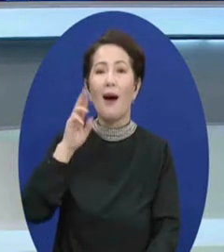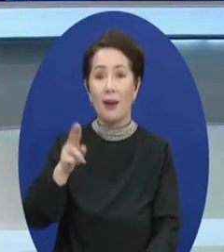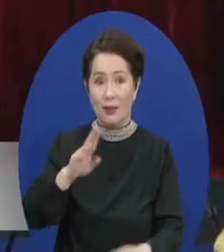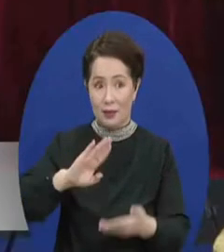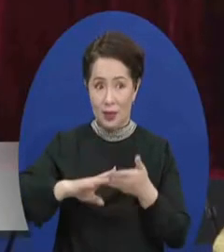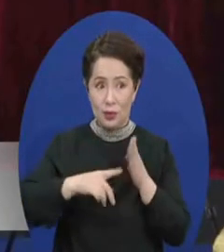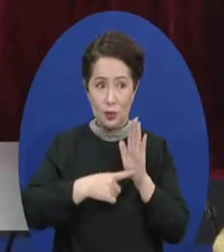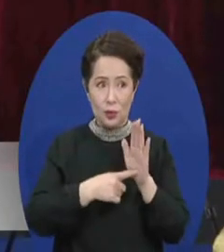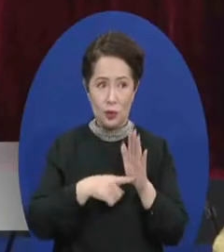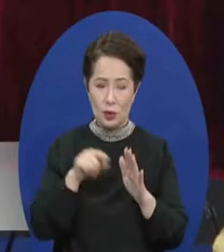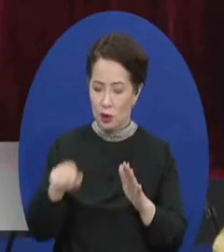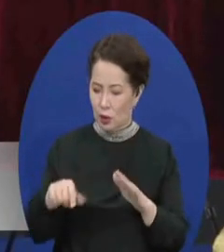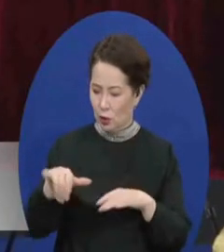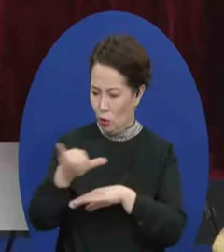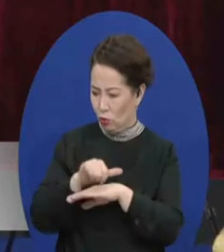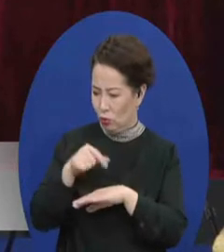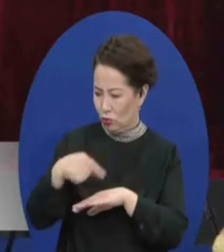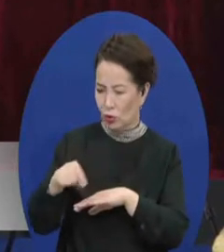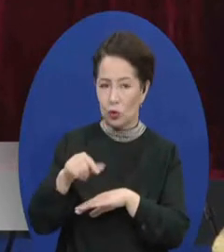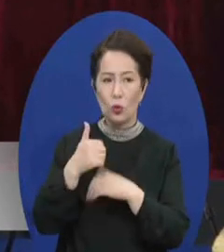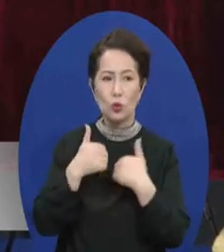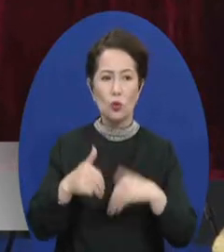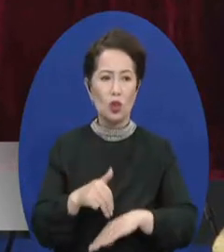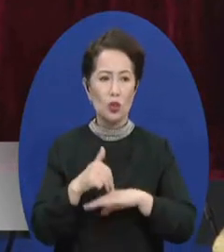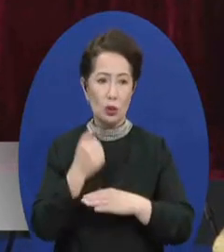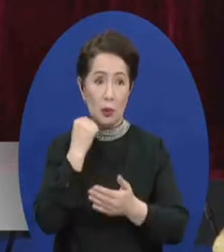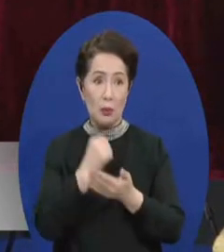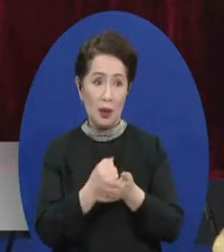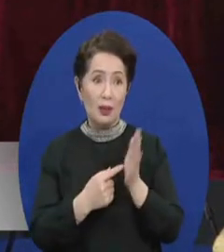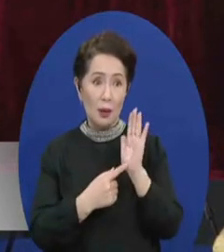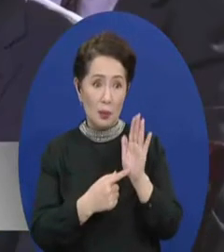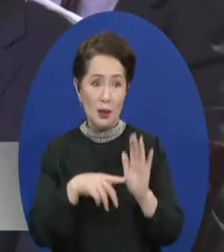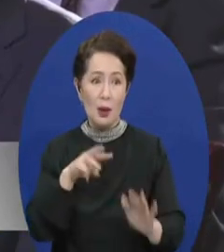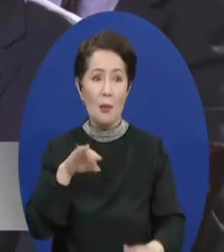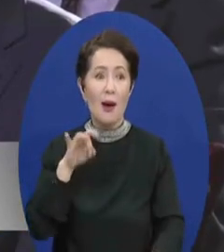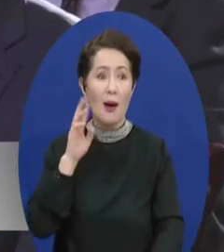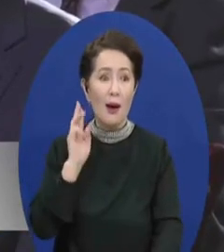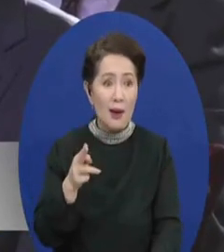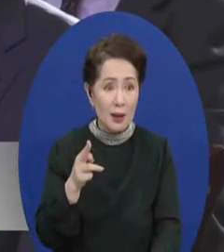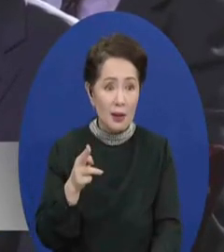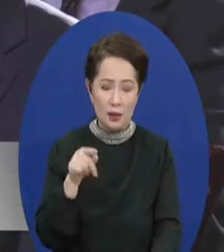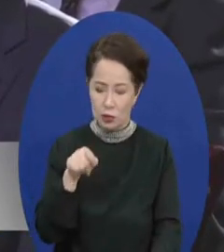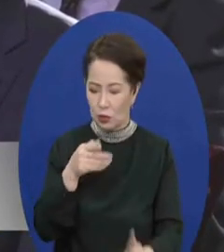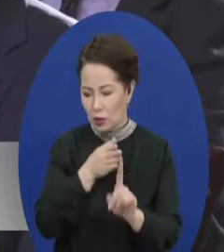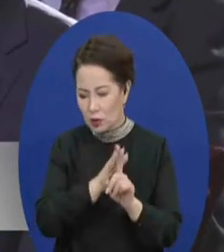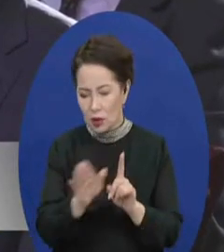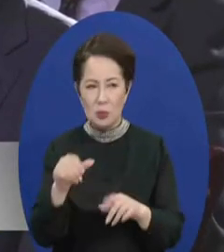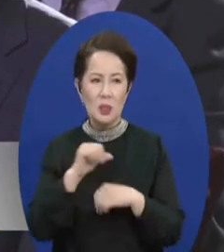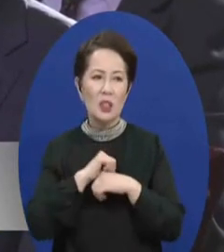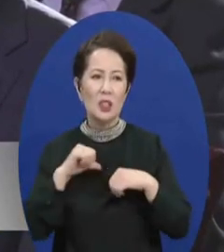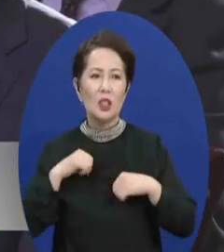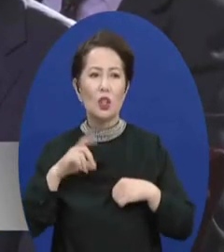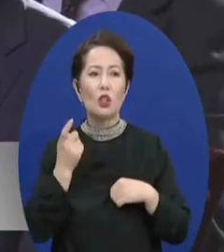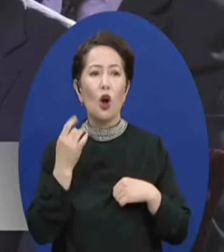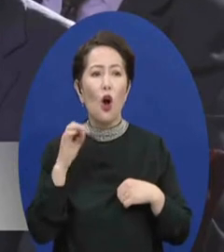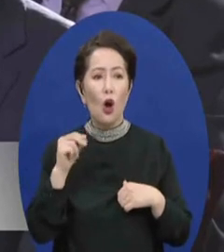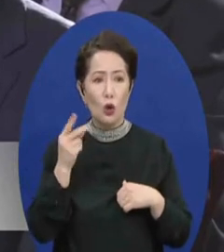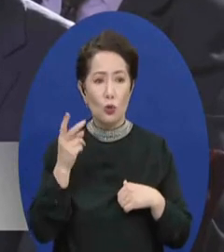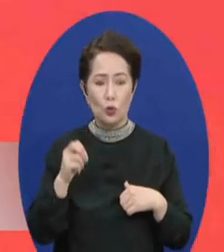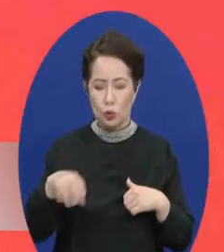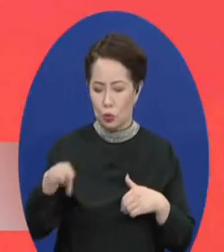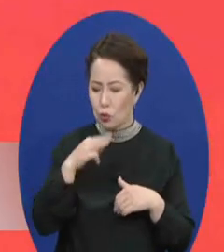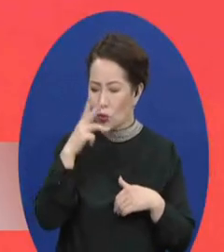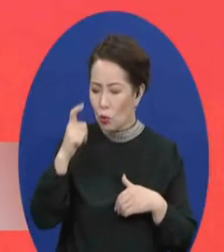боллоо. Шуудангийн марк бол альва улс орны тусгаар тогтнолын баталгаа болж байдаг юм. Мөн маркаар дамжуулаад ард иргэд хойч үедээ түүхийг өвлүүлэн